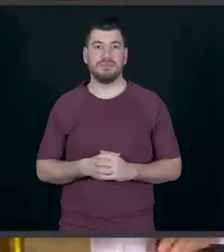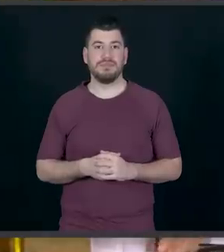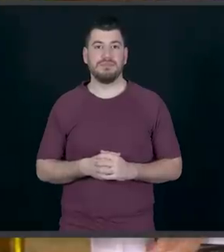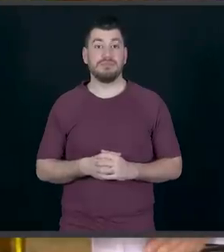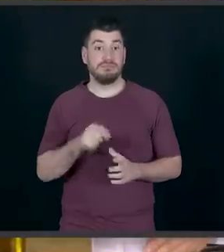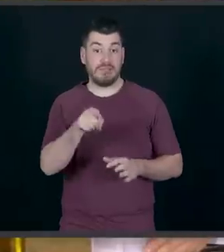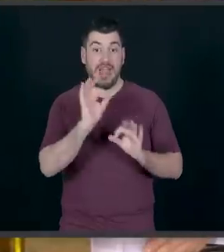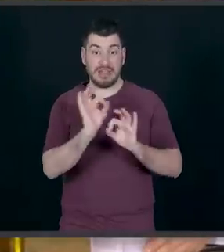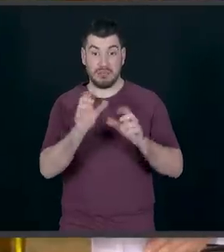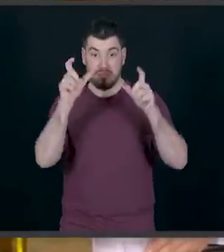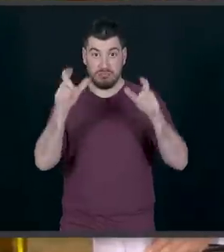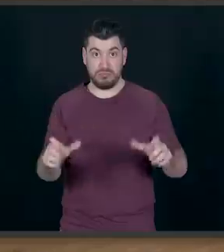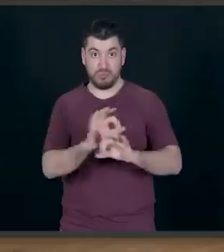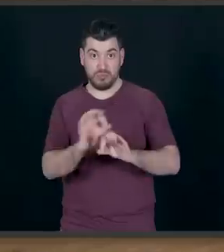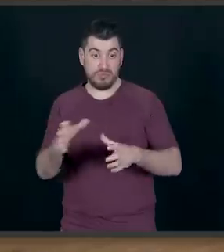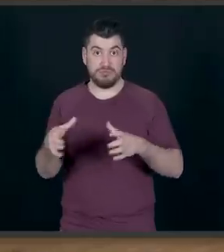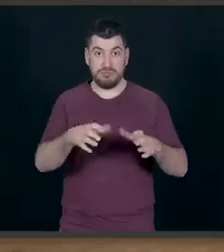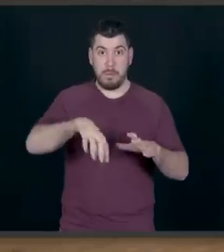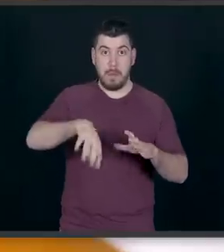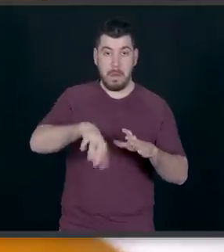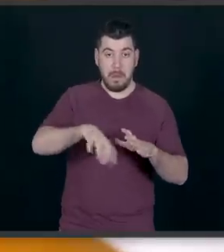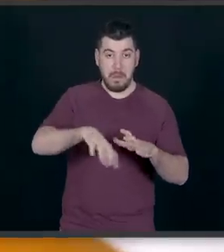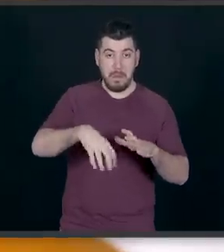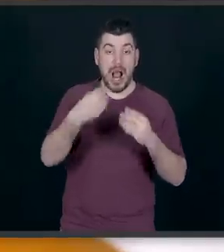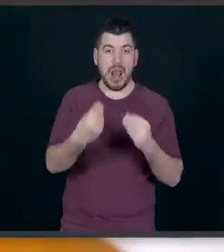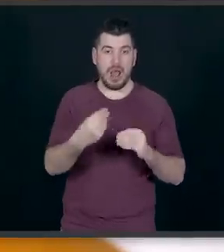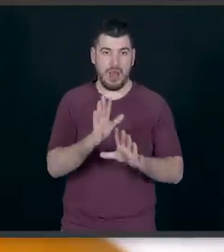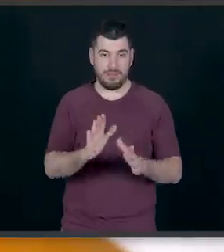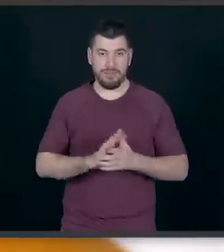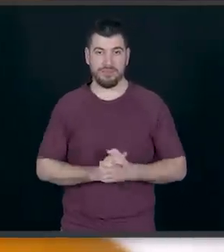Έτσι όπως είναι, χτυπάω πολύ καλά στο μιξεράκι.